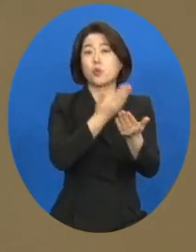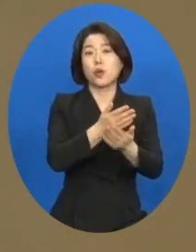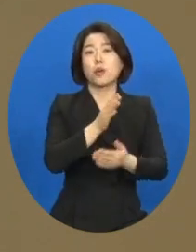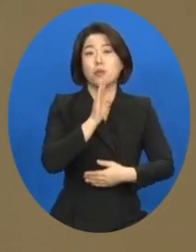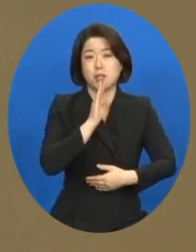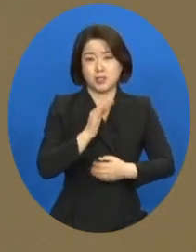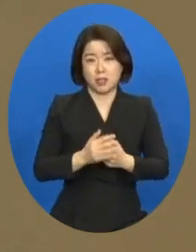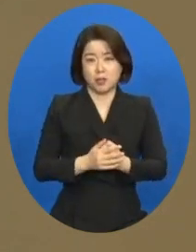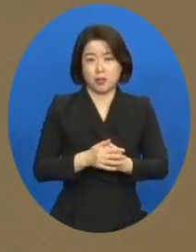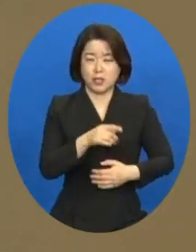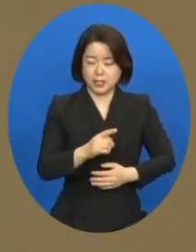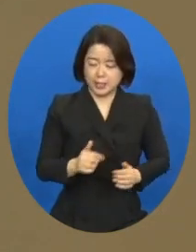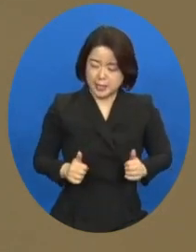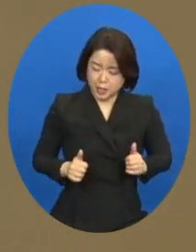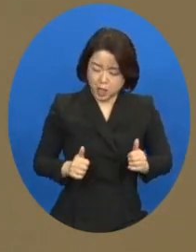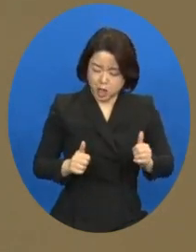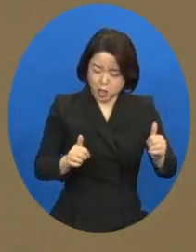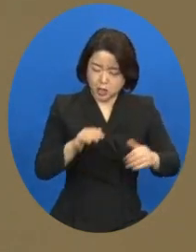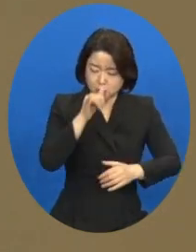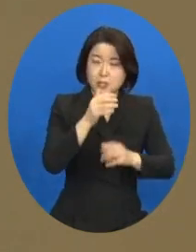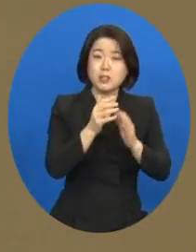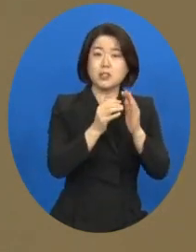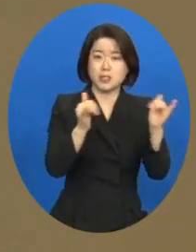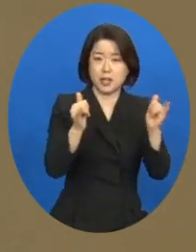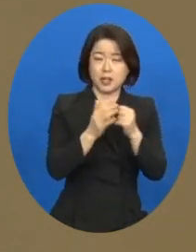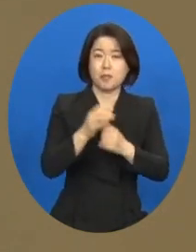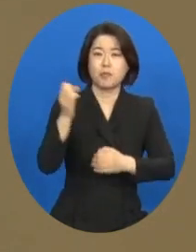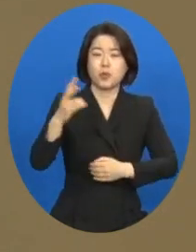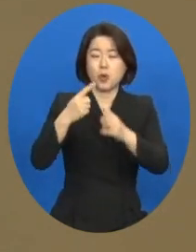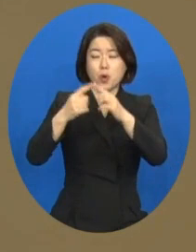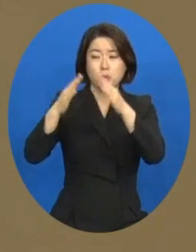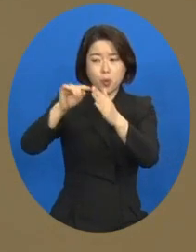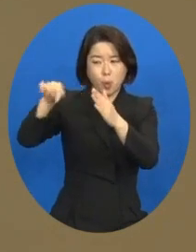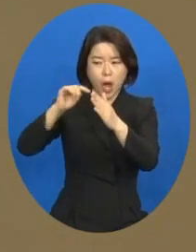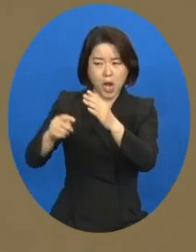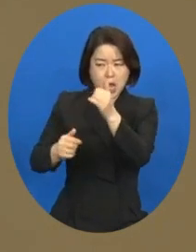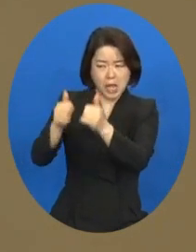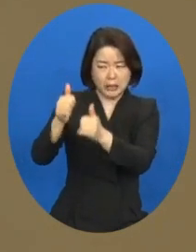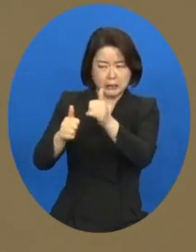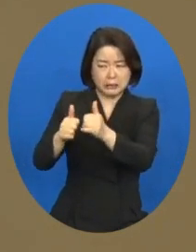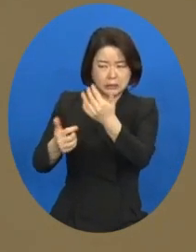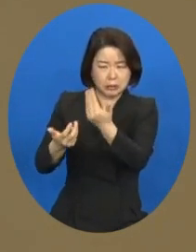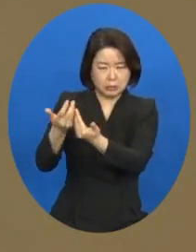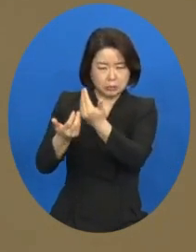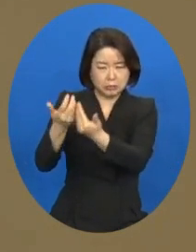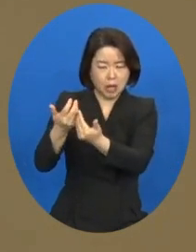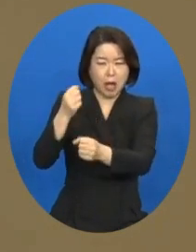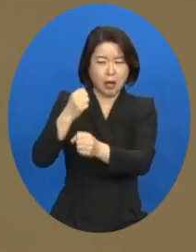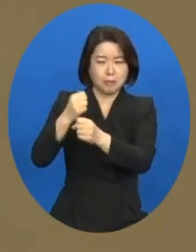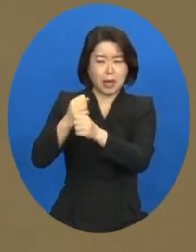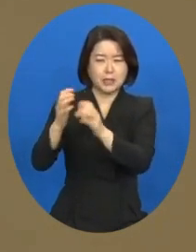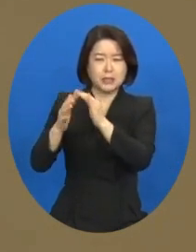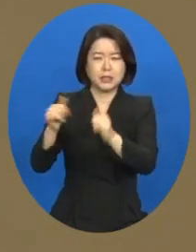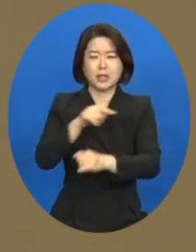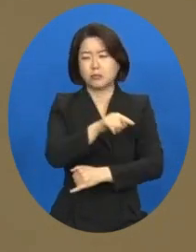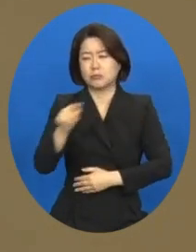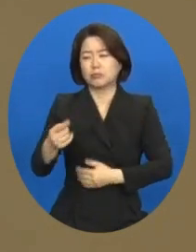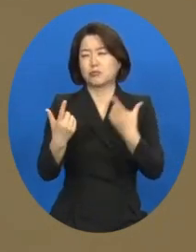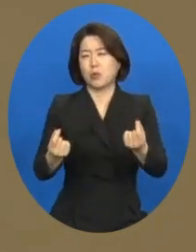이렇게 열심히 있는 사람이 또 교회 안의 시험과 분란도 그 사람들이